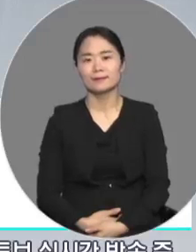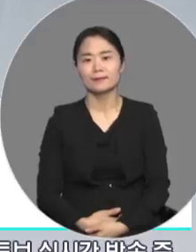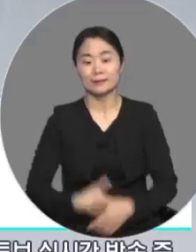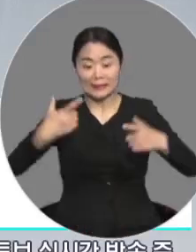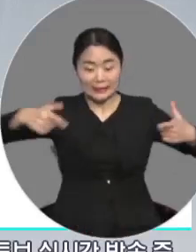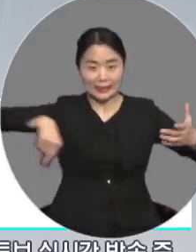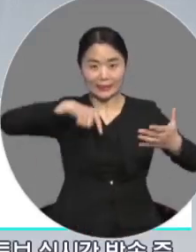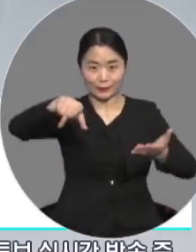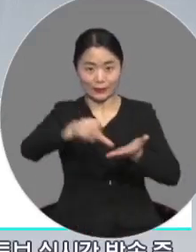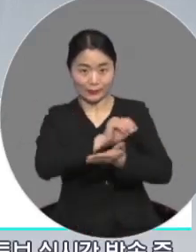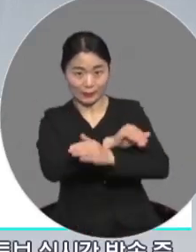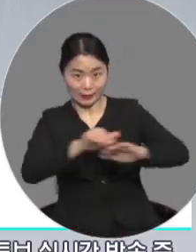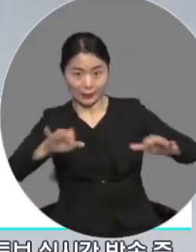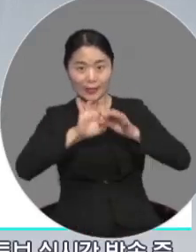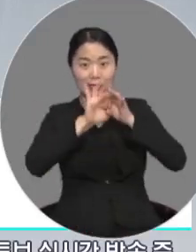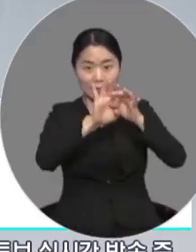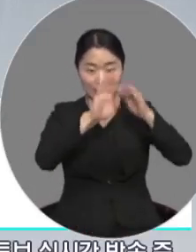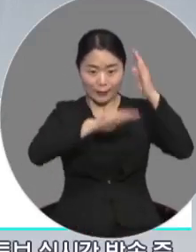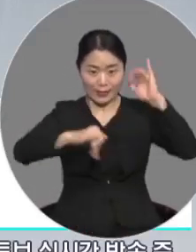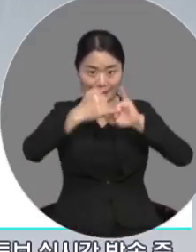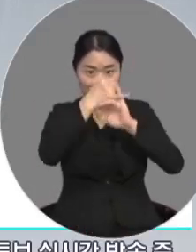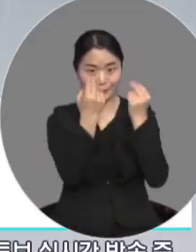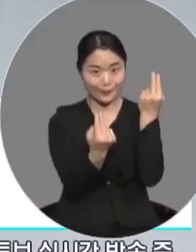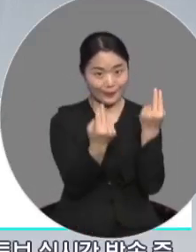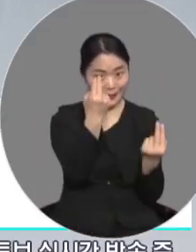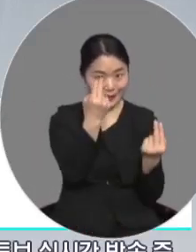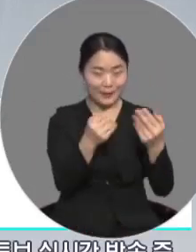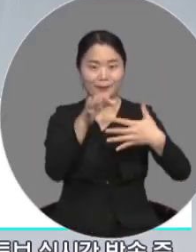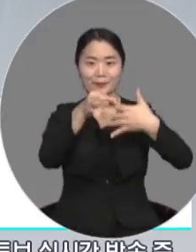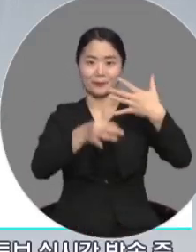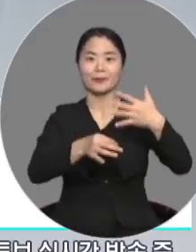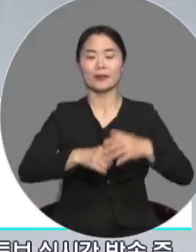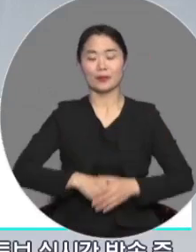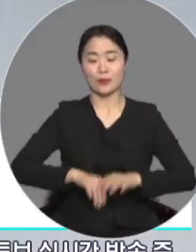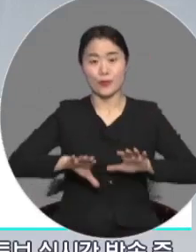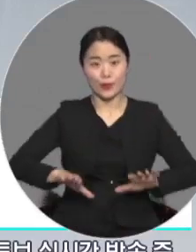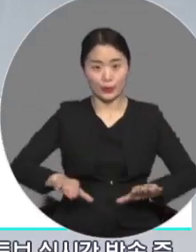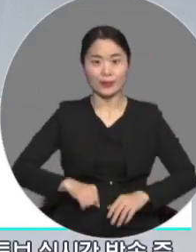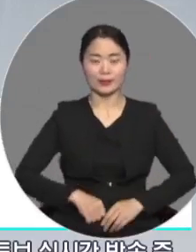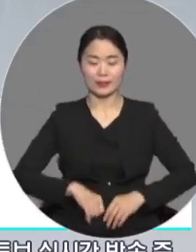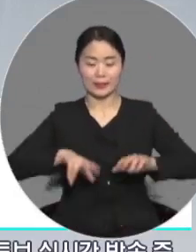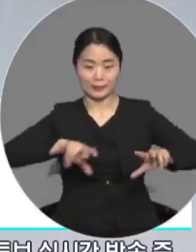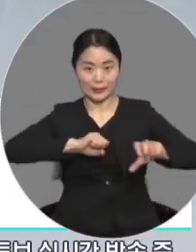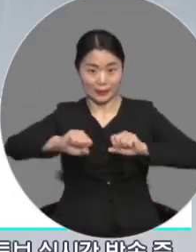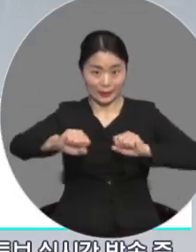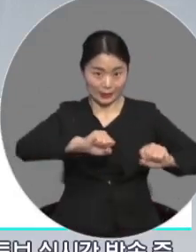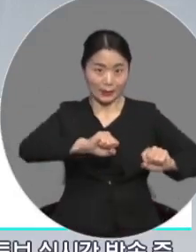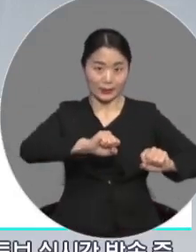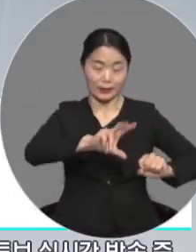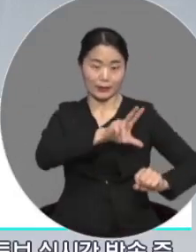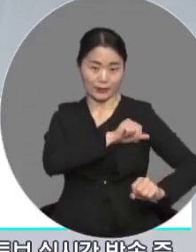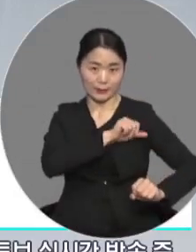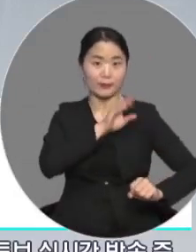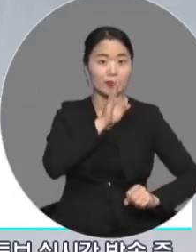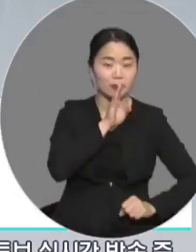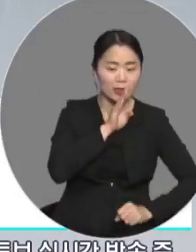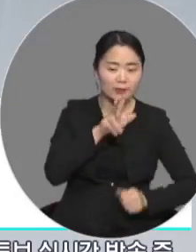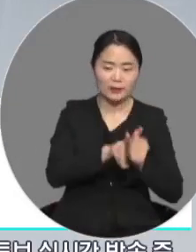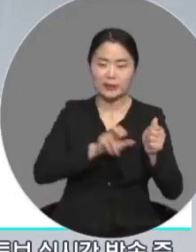지역 현안에 대한 후보들의 공약을 비교해 보는 순서입니다. 오늘은 현역의 불출마로 무주공산이